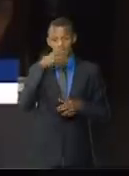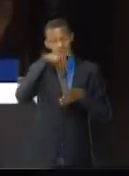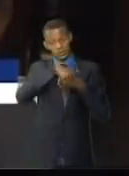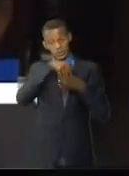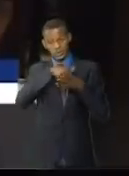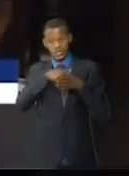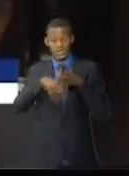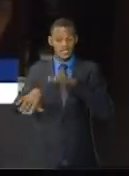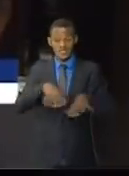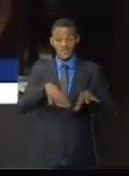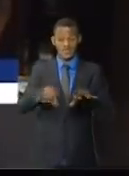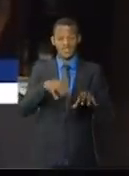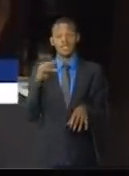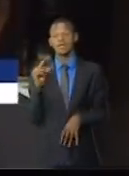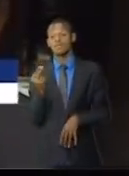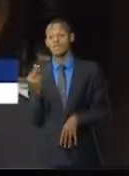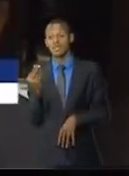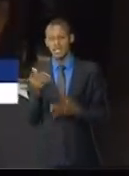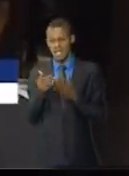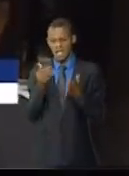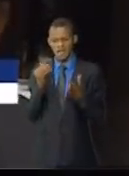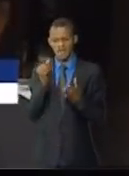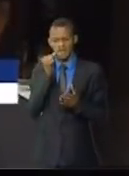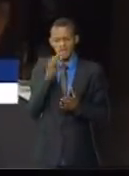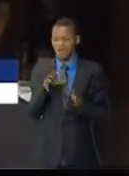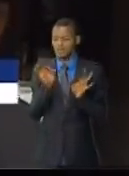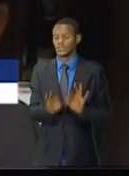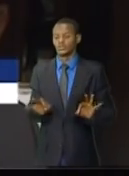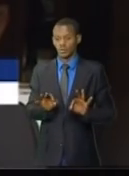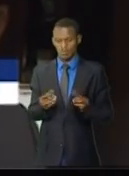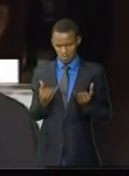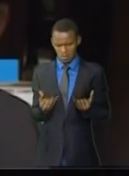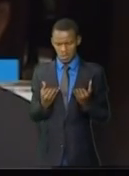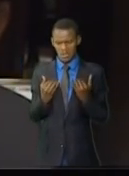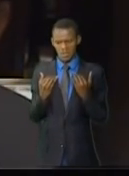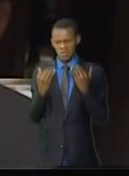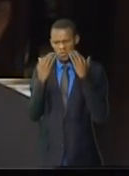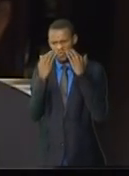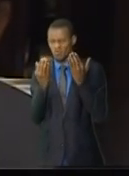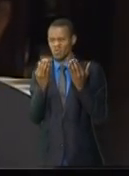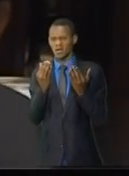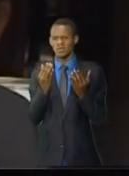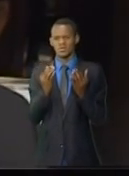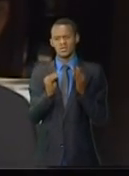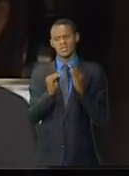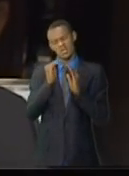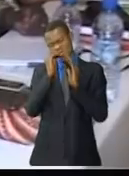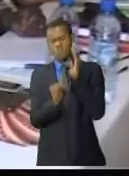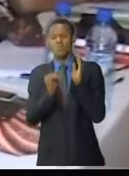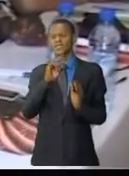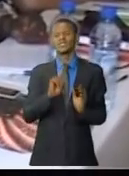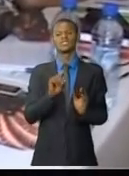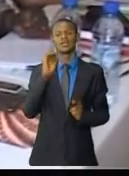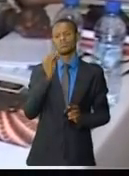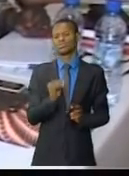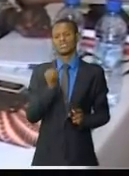fait les statistiques, nos études montrent qu'il y a moins de 30% des femmes dans le secteur des mines, à tous les niveaux. Nous avons des